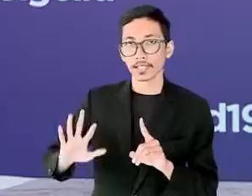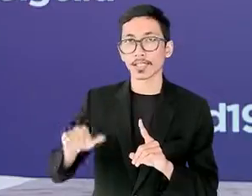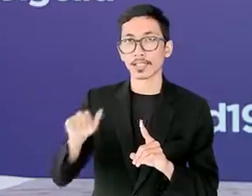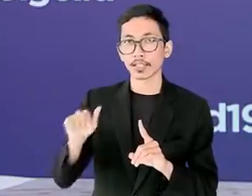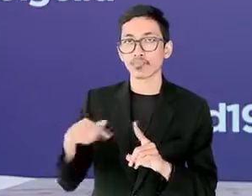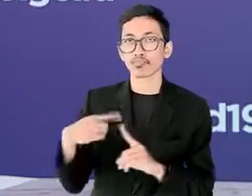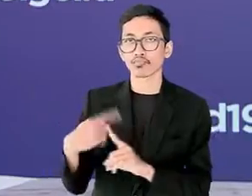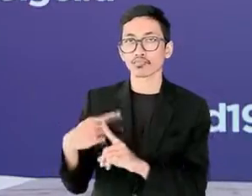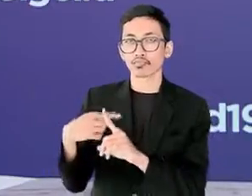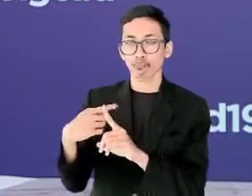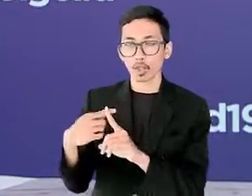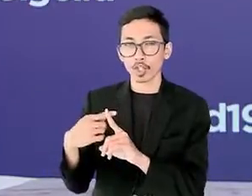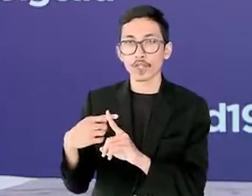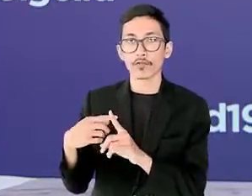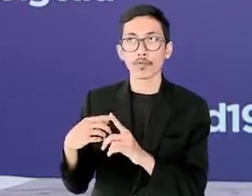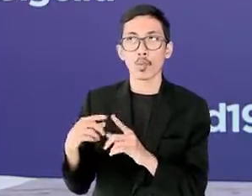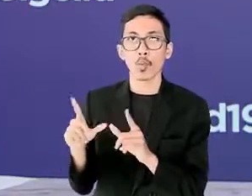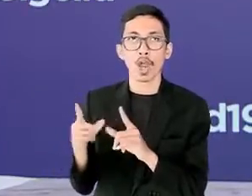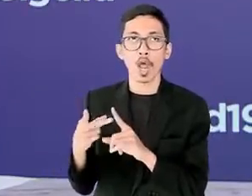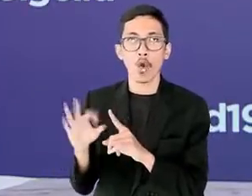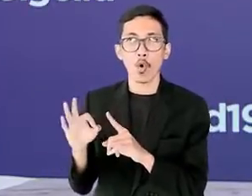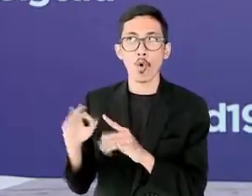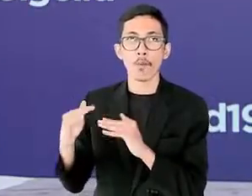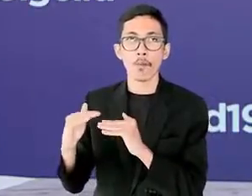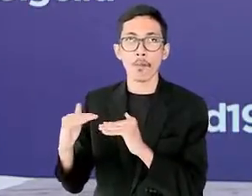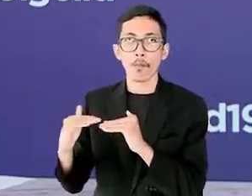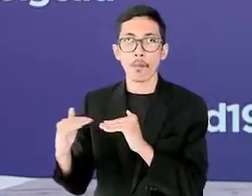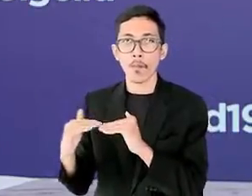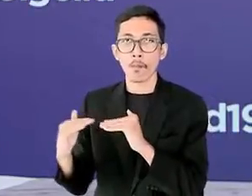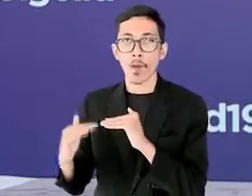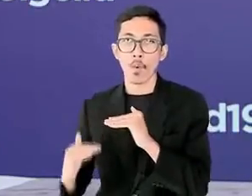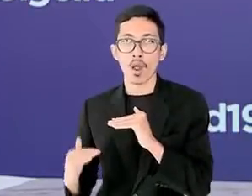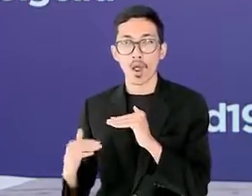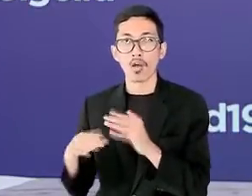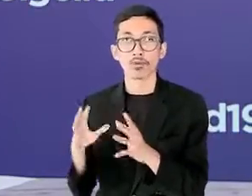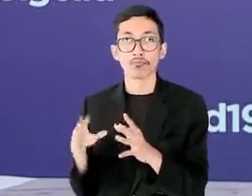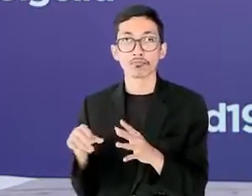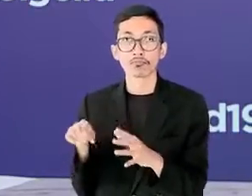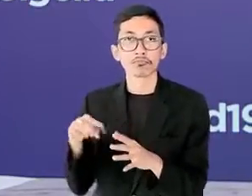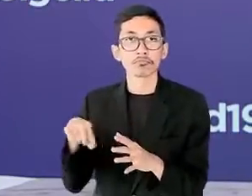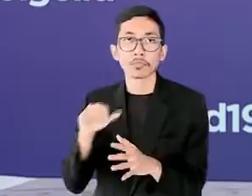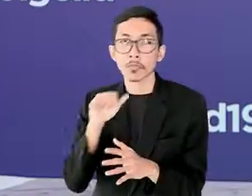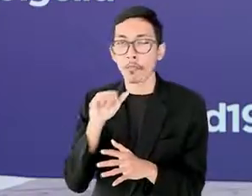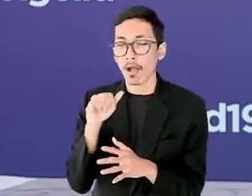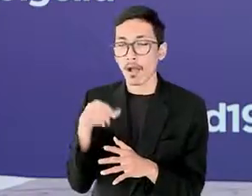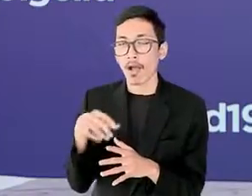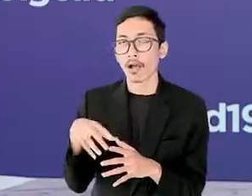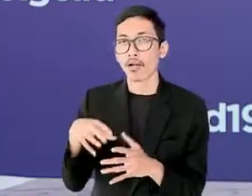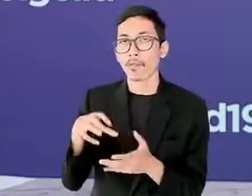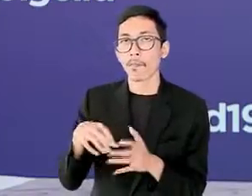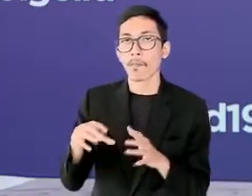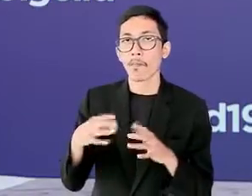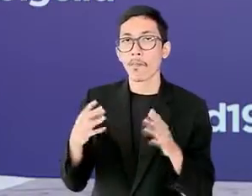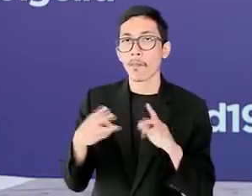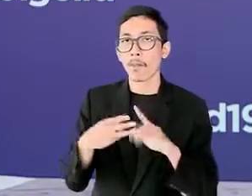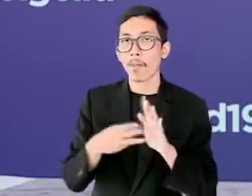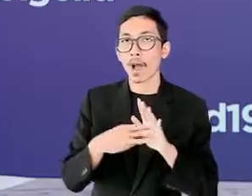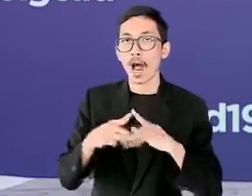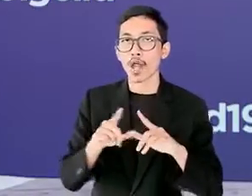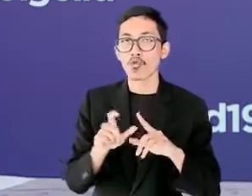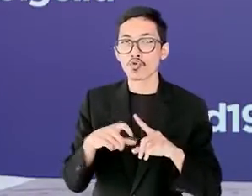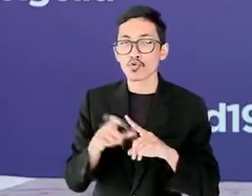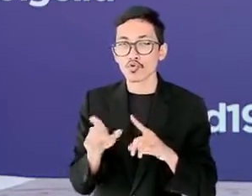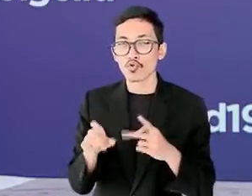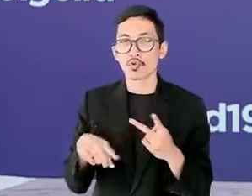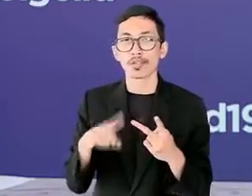posteroid dibawah standar Who 14 provinsi tersebut adalah Maluku DKI Jakarta